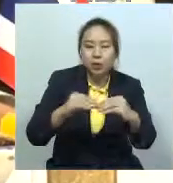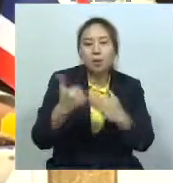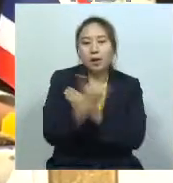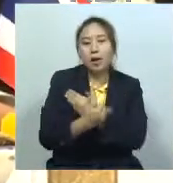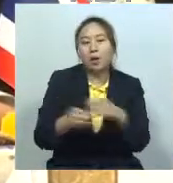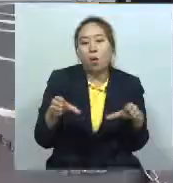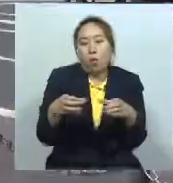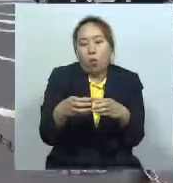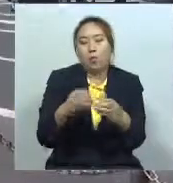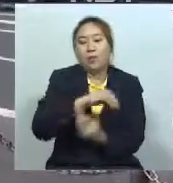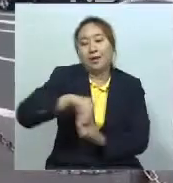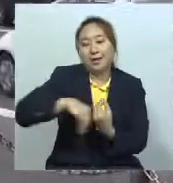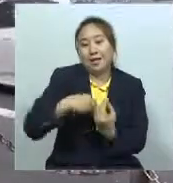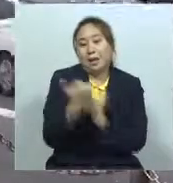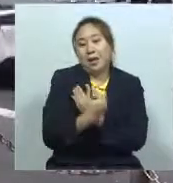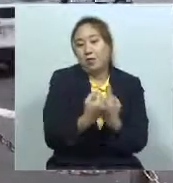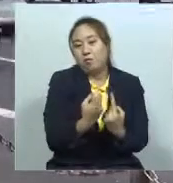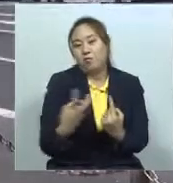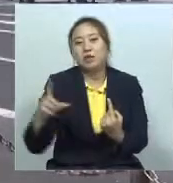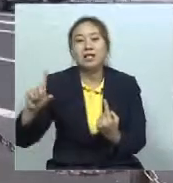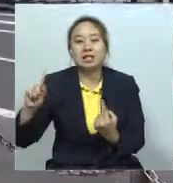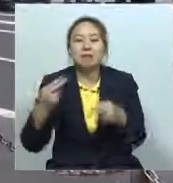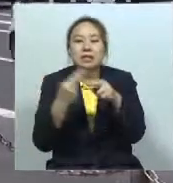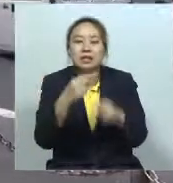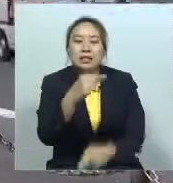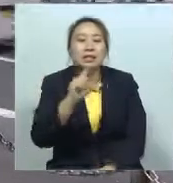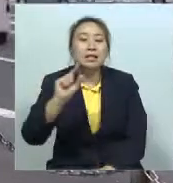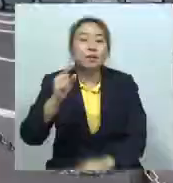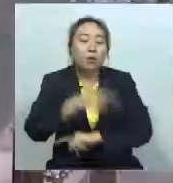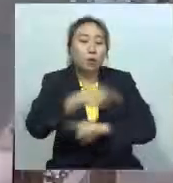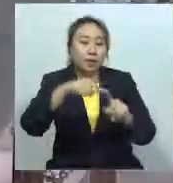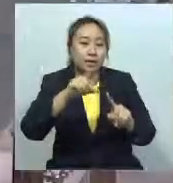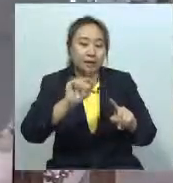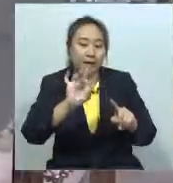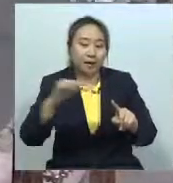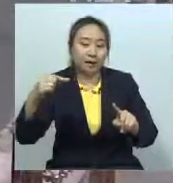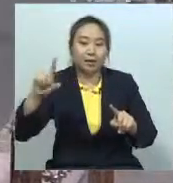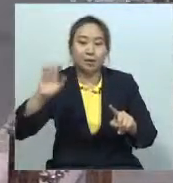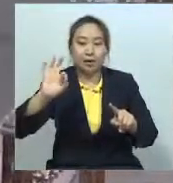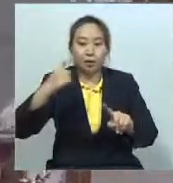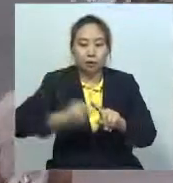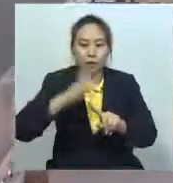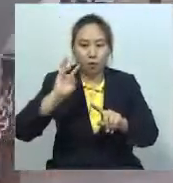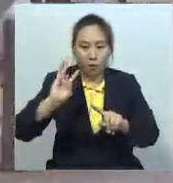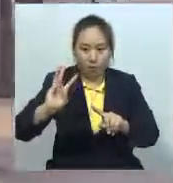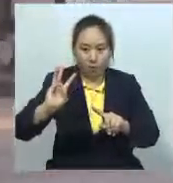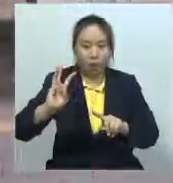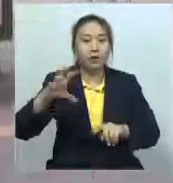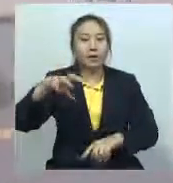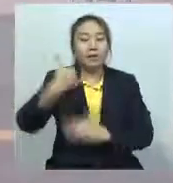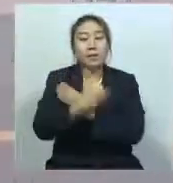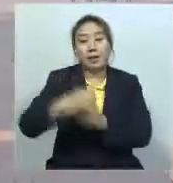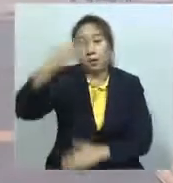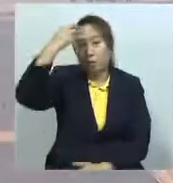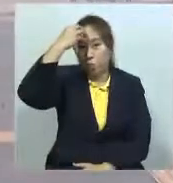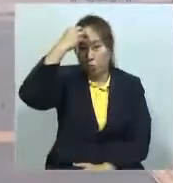ตเศรษฐกิจขนาดใหญ่20ประเทศหรือ G20ที่จะมีขึ้นระหว่างวันที่28ถึง29มิถุนายนนี้ที่นครโอซาก้าประเทศ